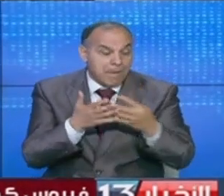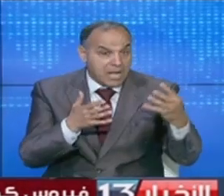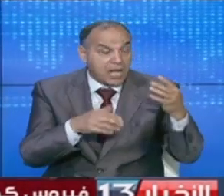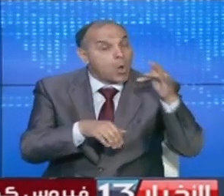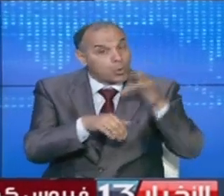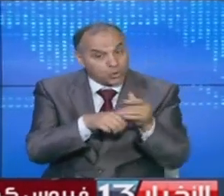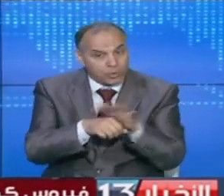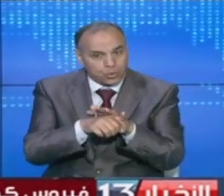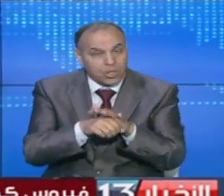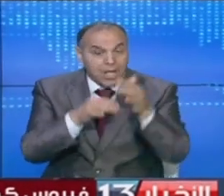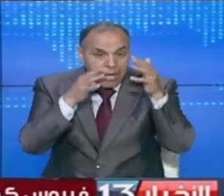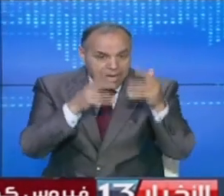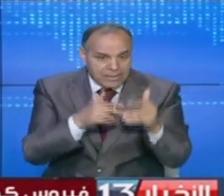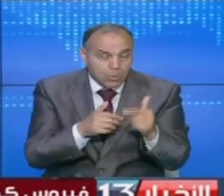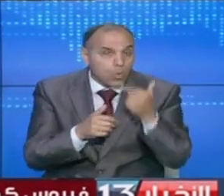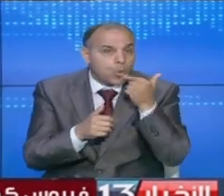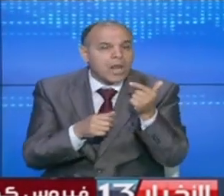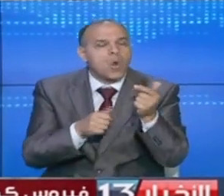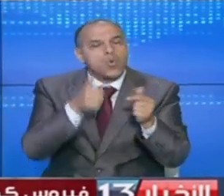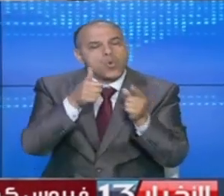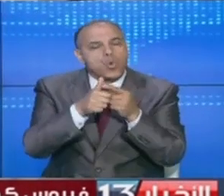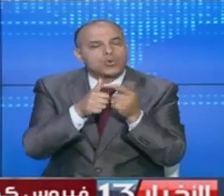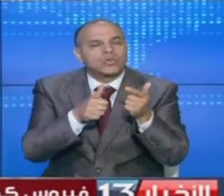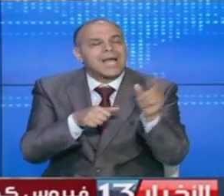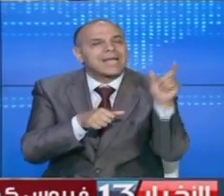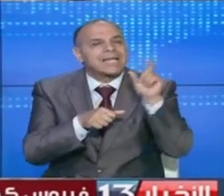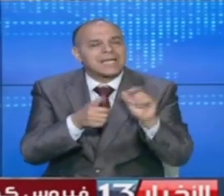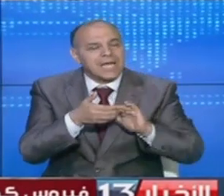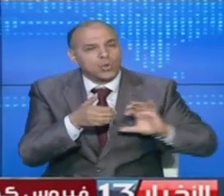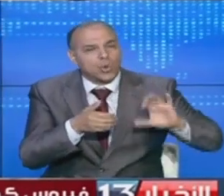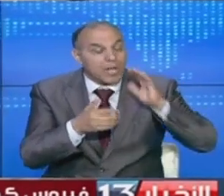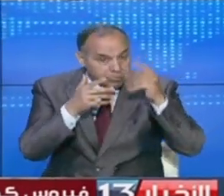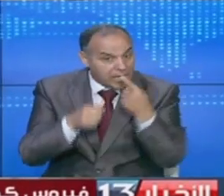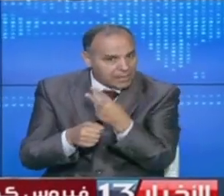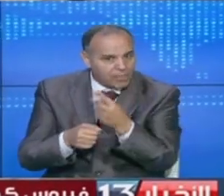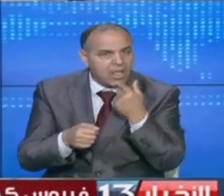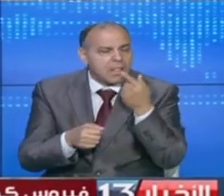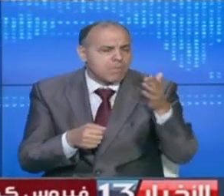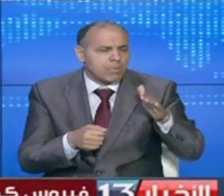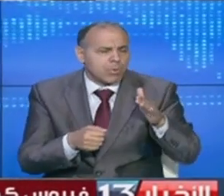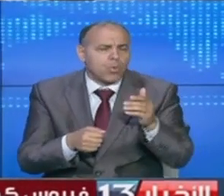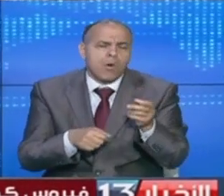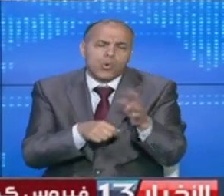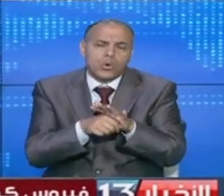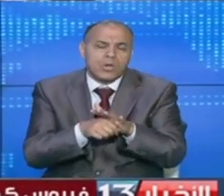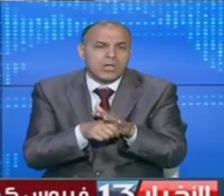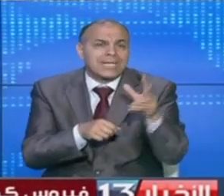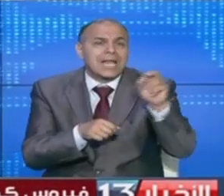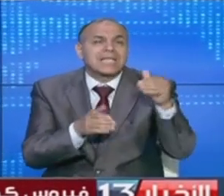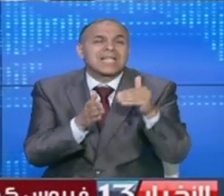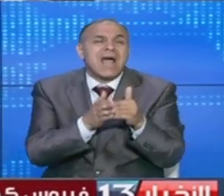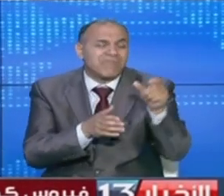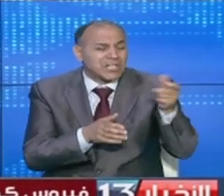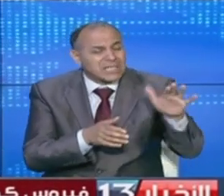هذه الاحصائيات سلطتها اول دوله في الاتحاد الاوروبي يتخطى فيها عدد الوفيات بكرون ثلاثين الف